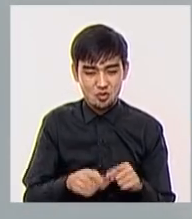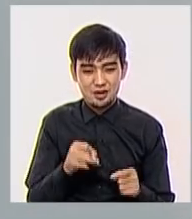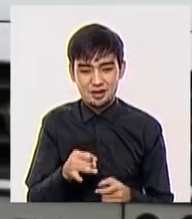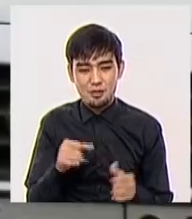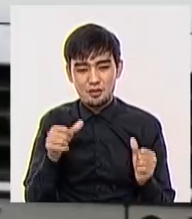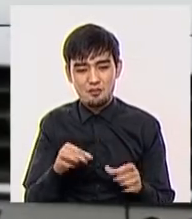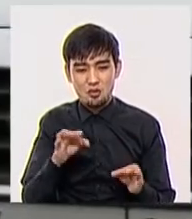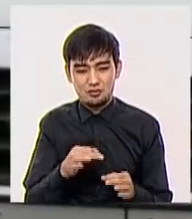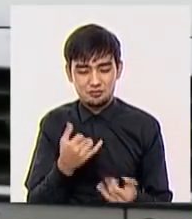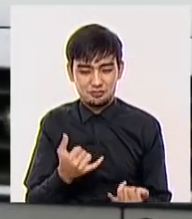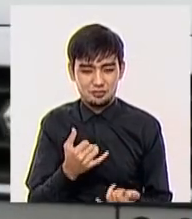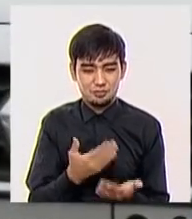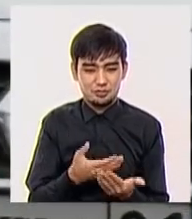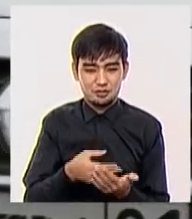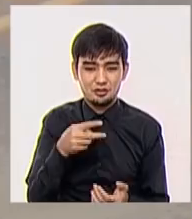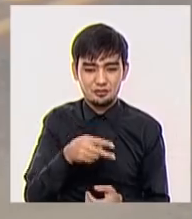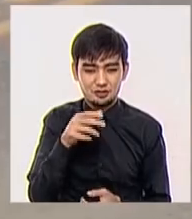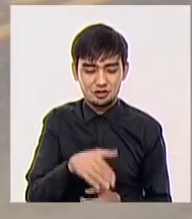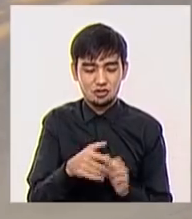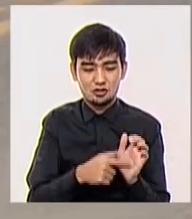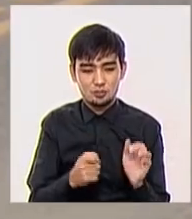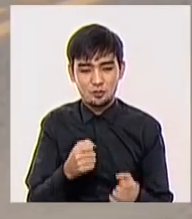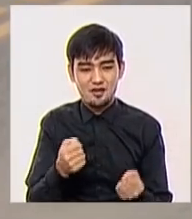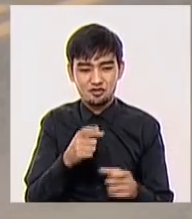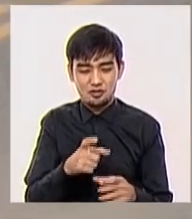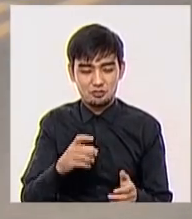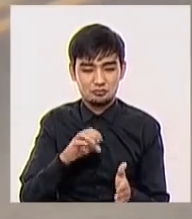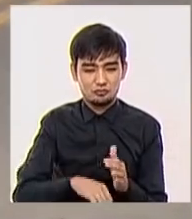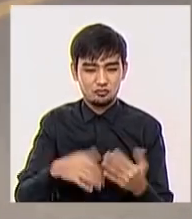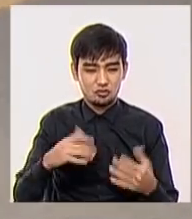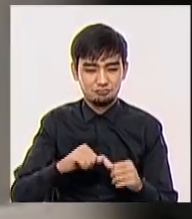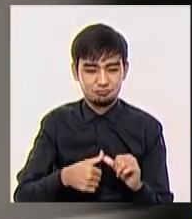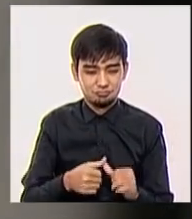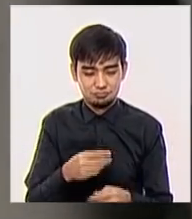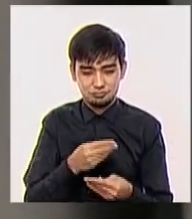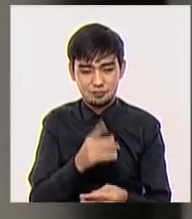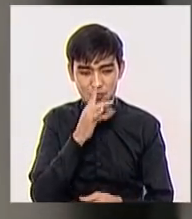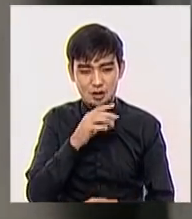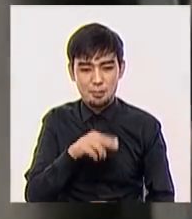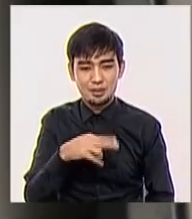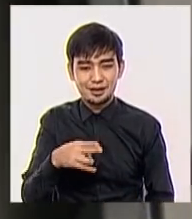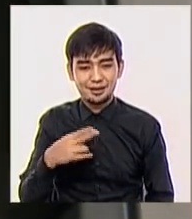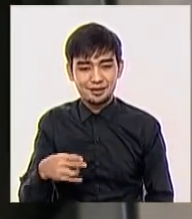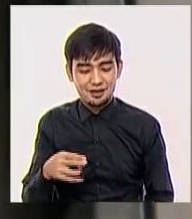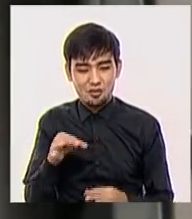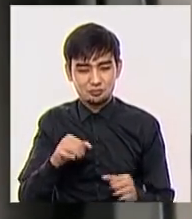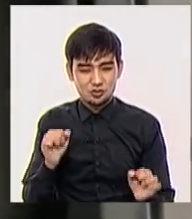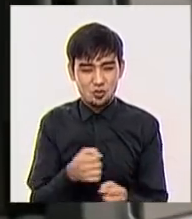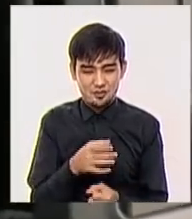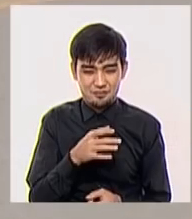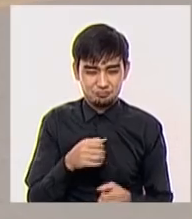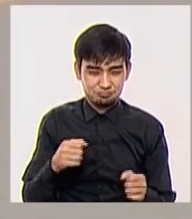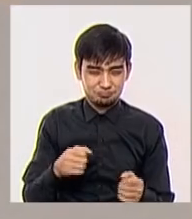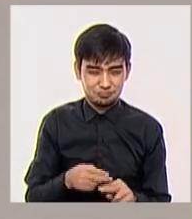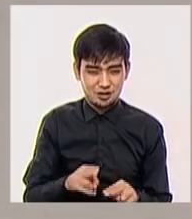навсегда лишились прав около 2700 водителей среди самых частых нарушений пдд также превышение скорости движения